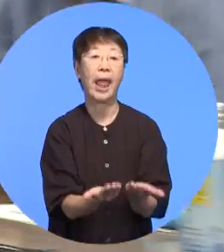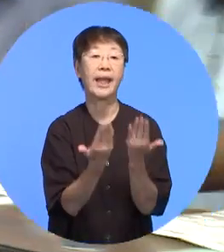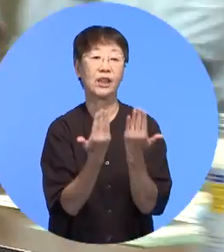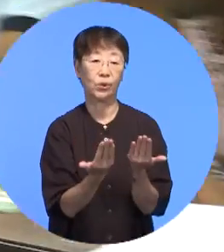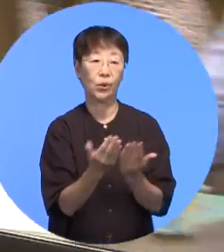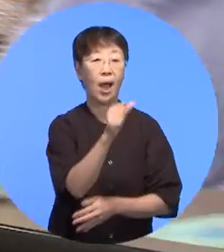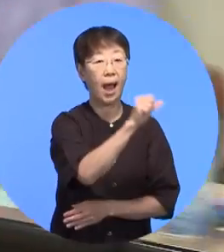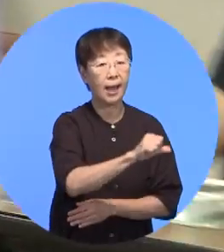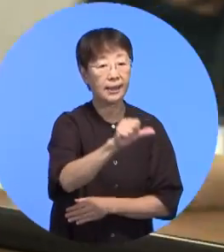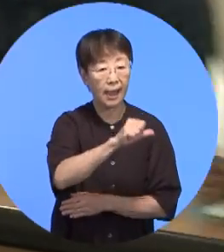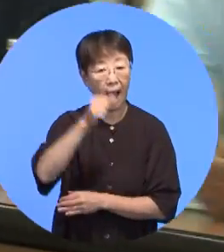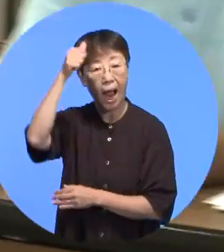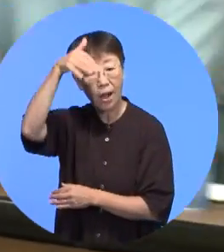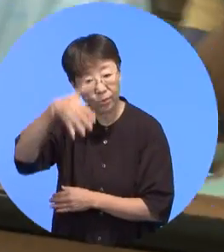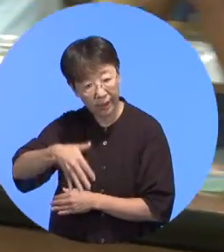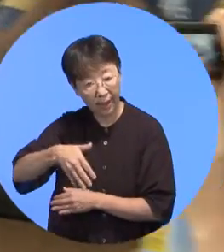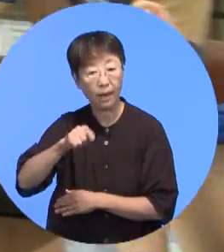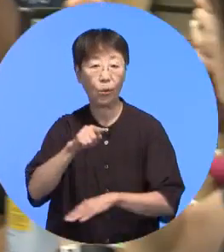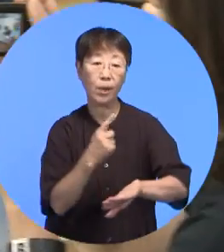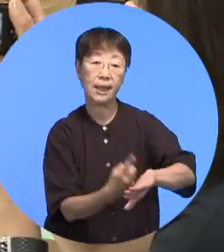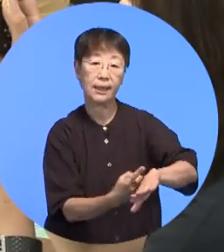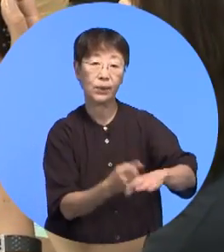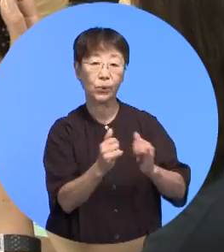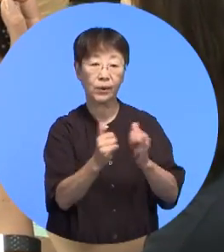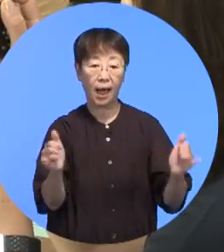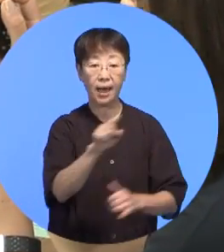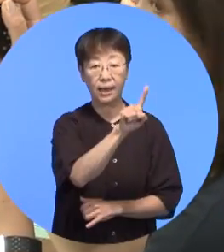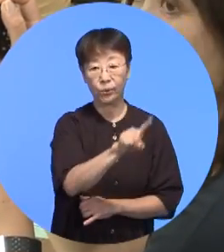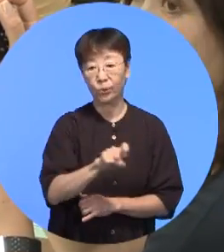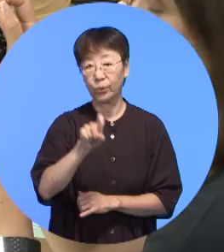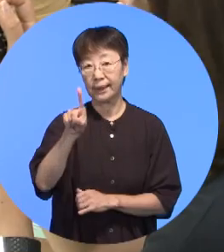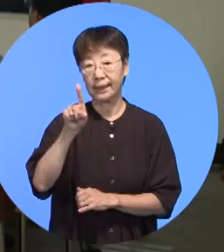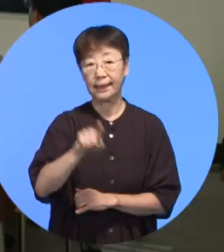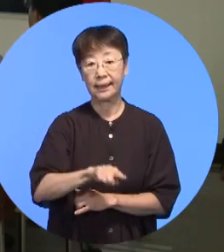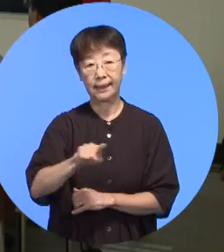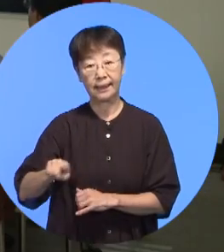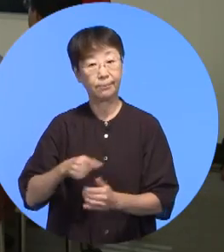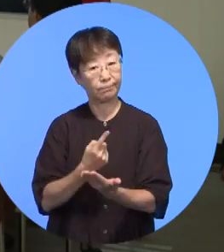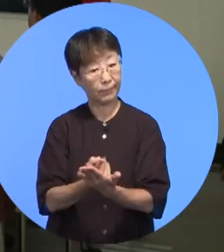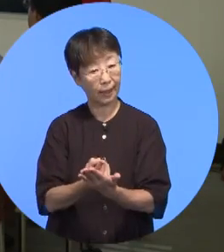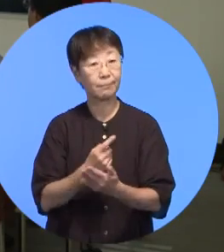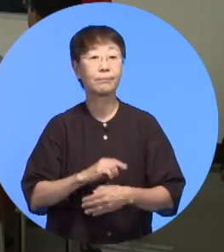どの水道技術者11人が訪れました。